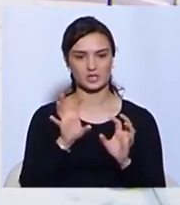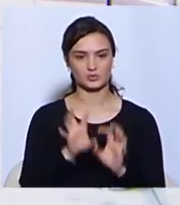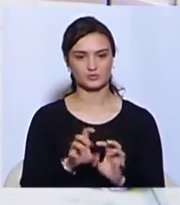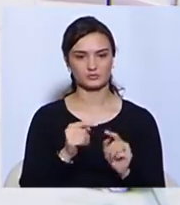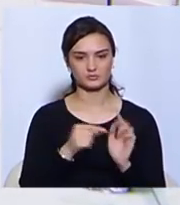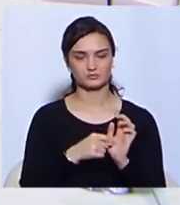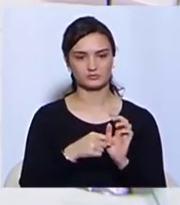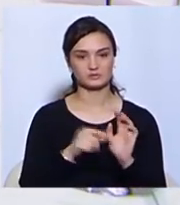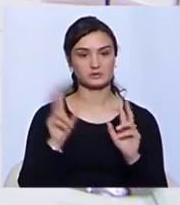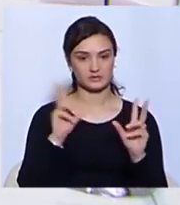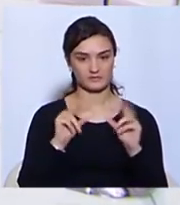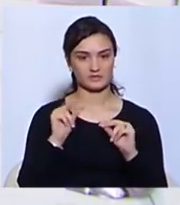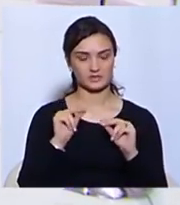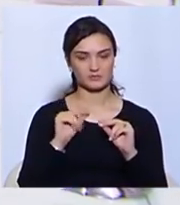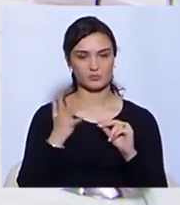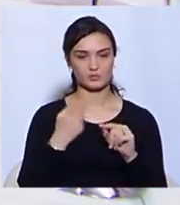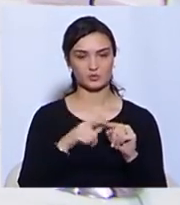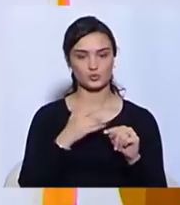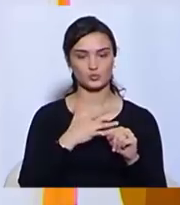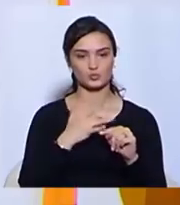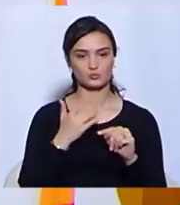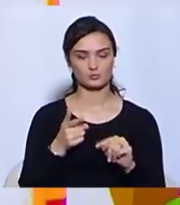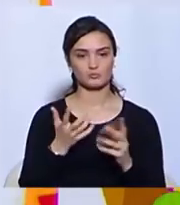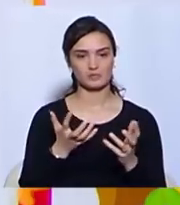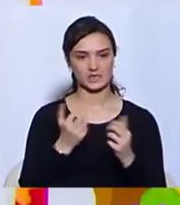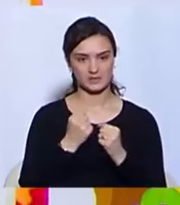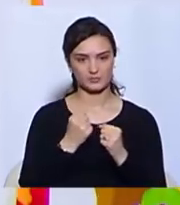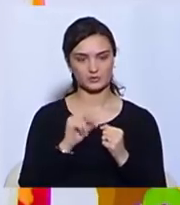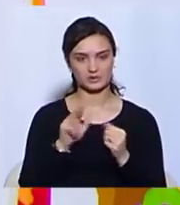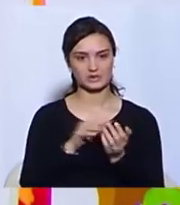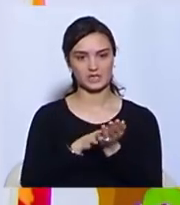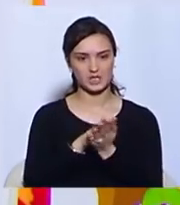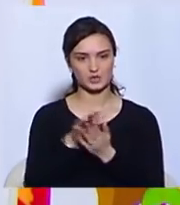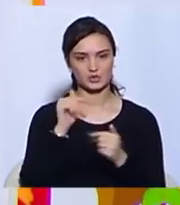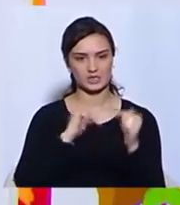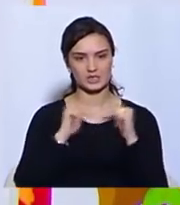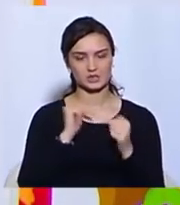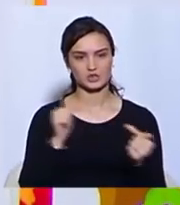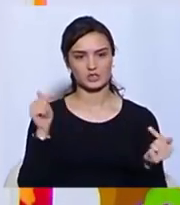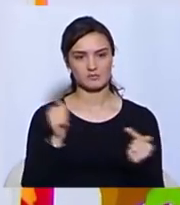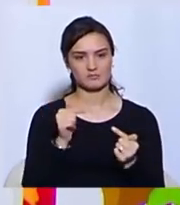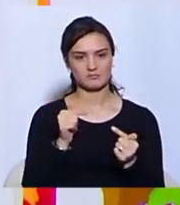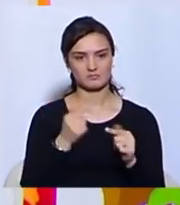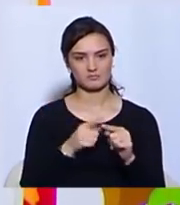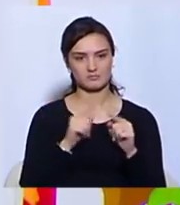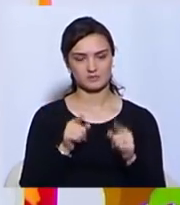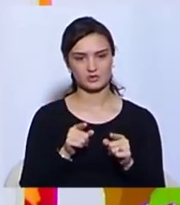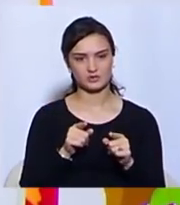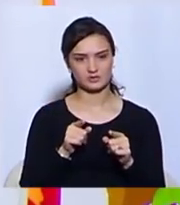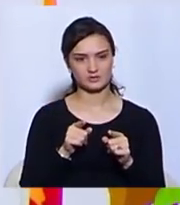კანონს გავითვალისწინებთ, რომელიც გულისხმობს მიღებული და დახარჯული ენერგიის შესაბამისობას,